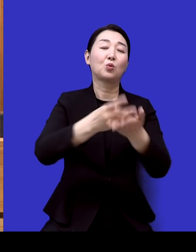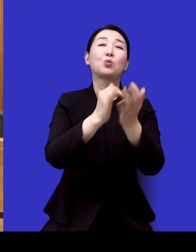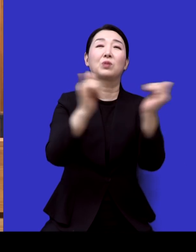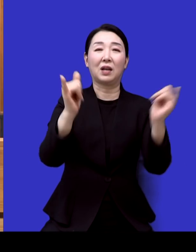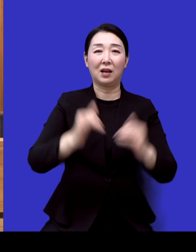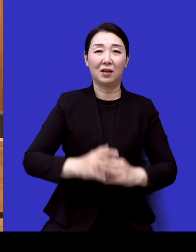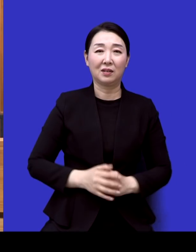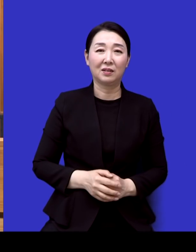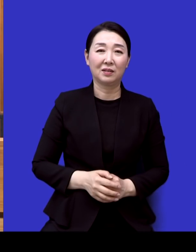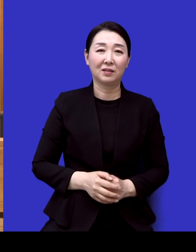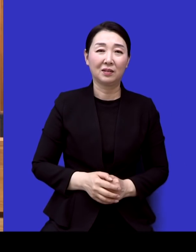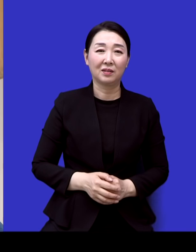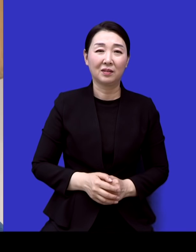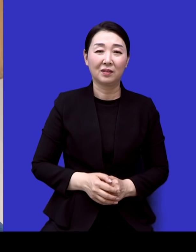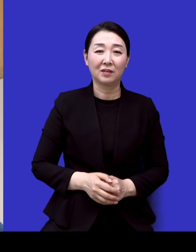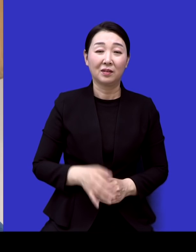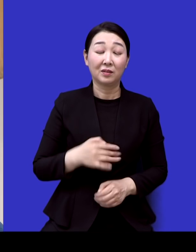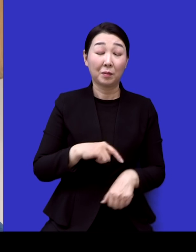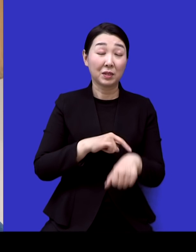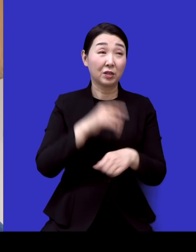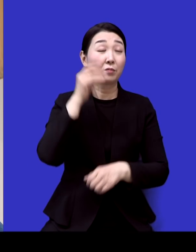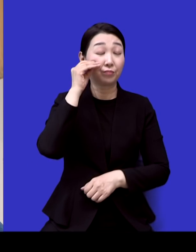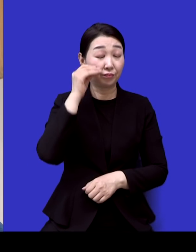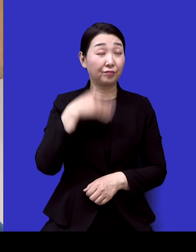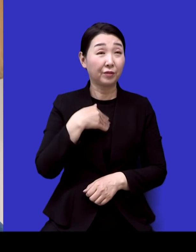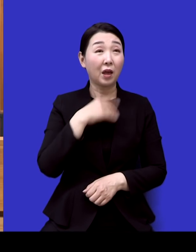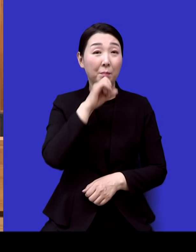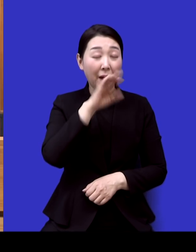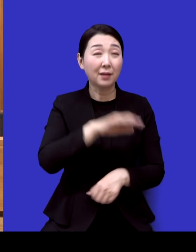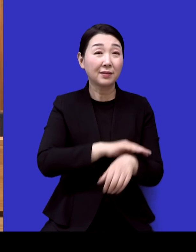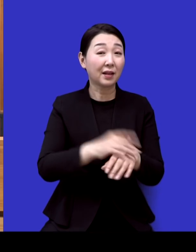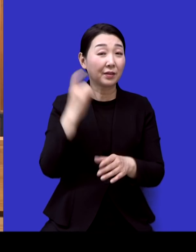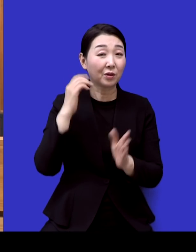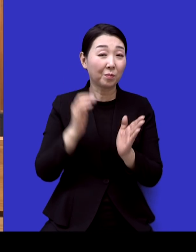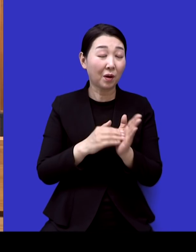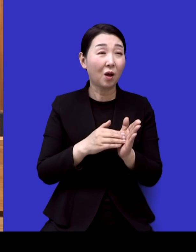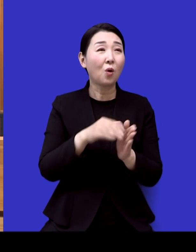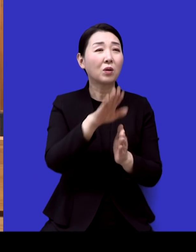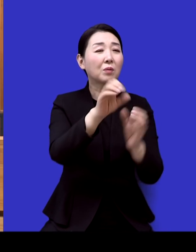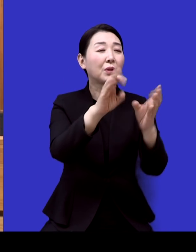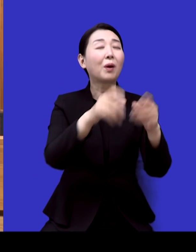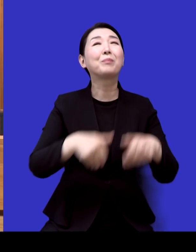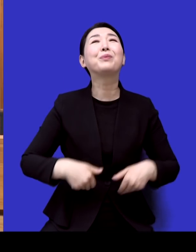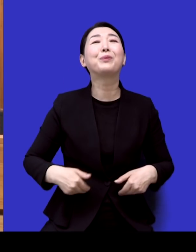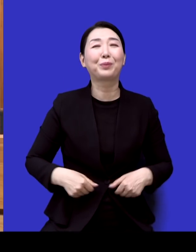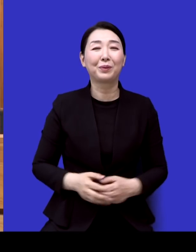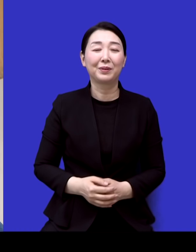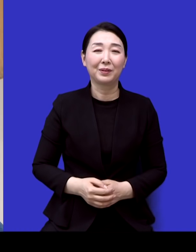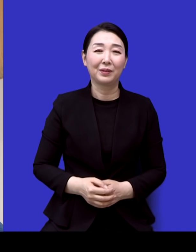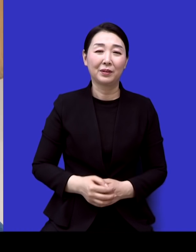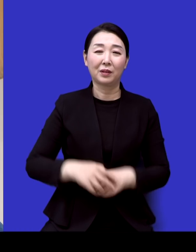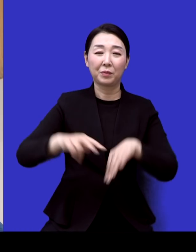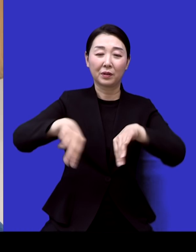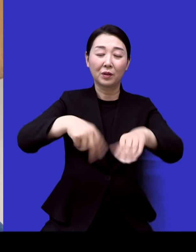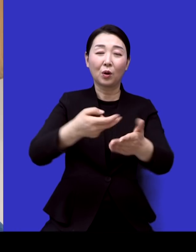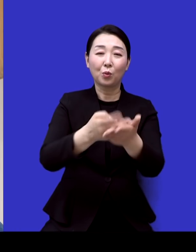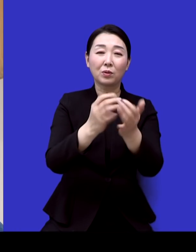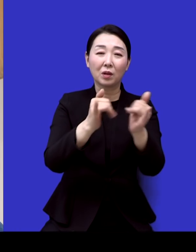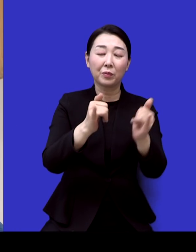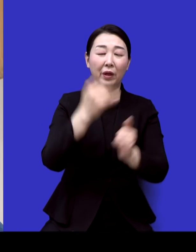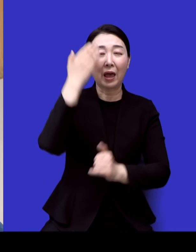노숙자들이었어요. 네. 그래서 유일하게 시간이 있으시고 제 말을 잘 들어주세요. 그분들은 말동무가 필요하죠. 네. 네네. 그래서 노숙자 대부분